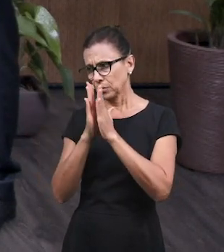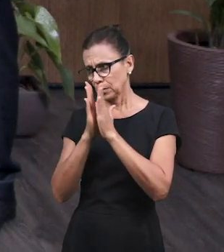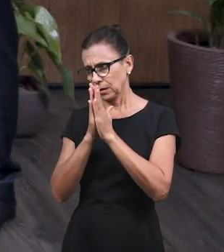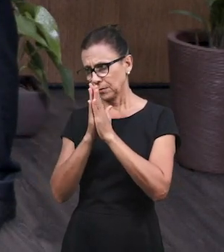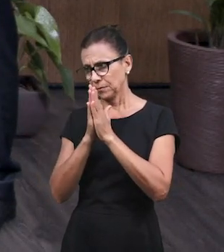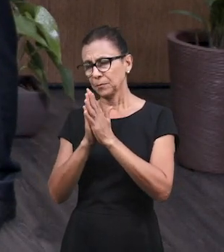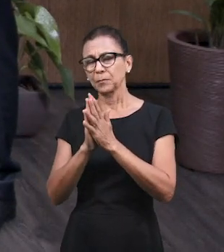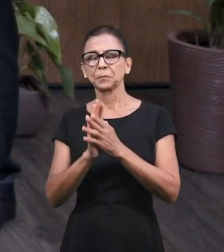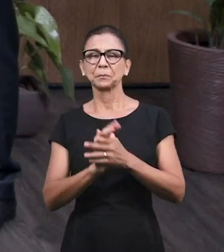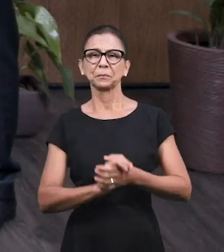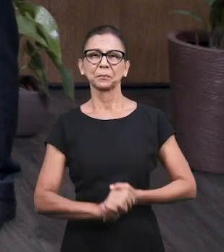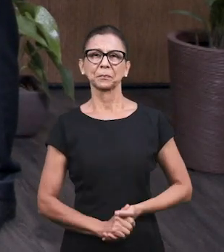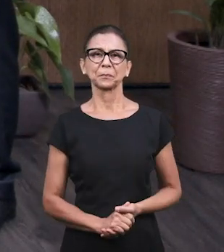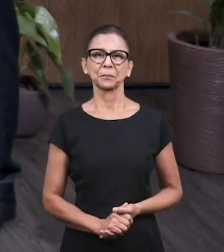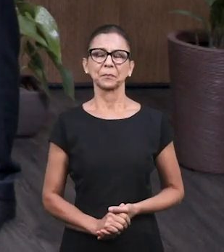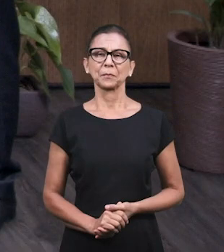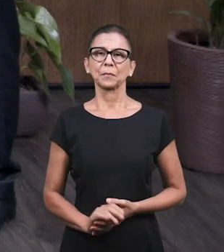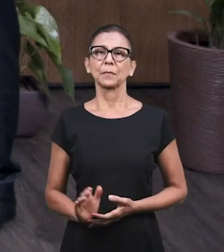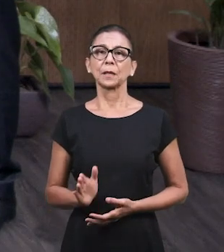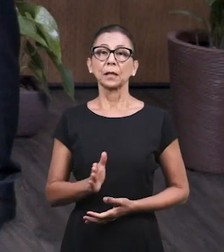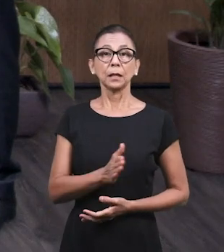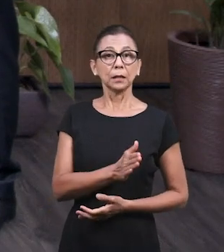demandé, enseigne-nous